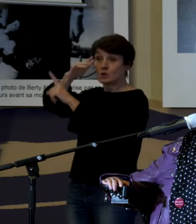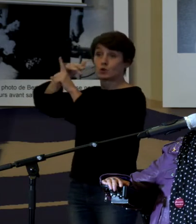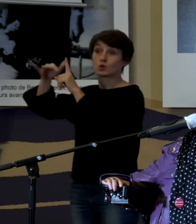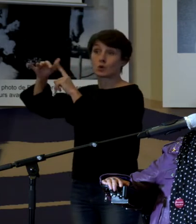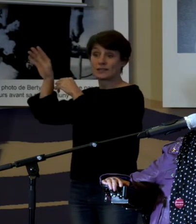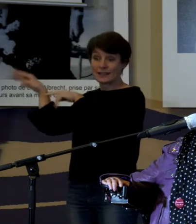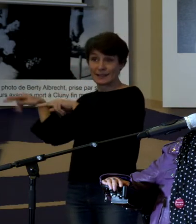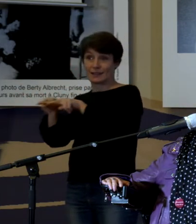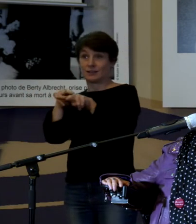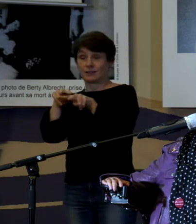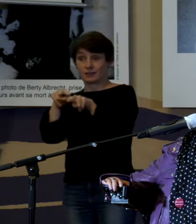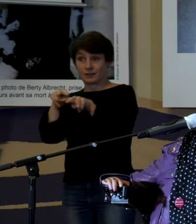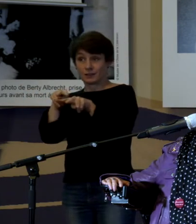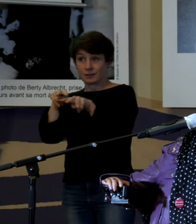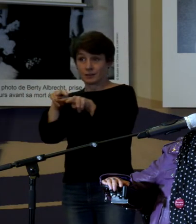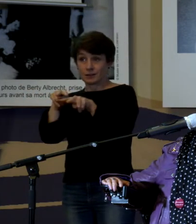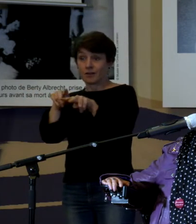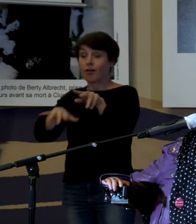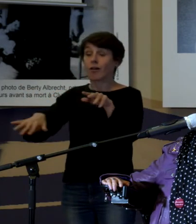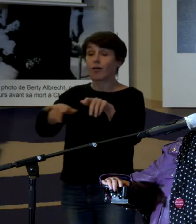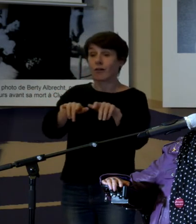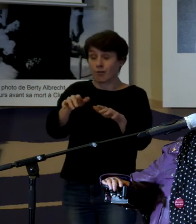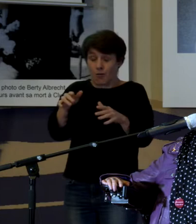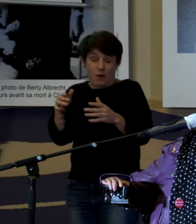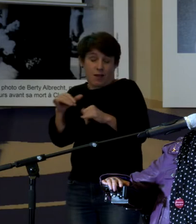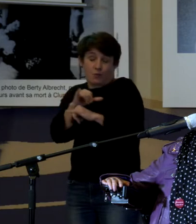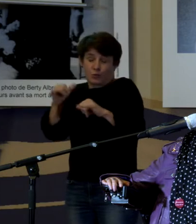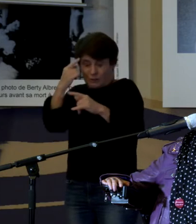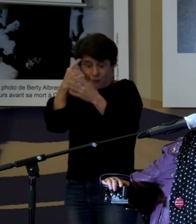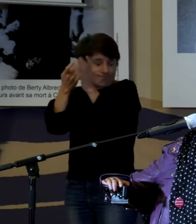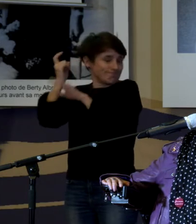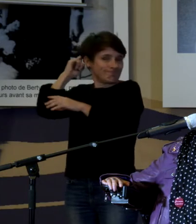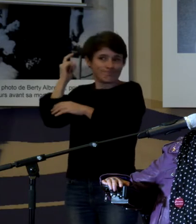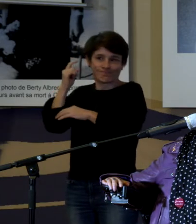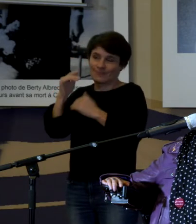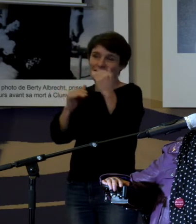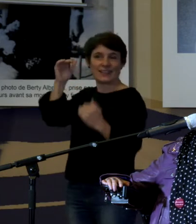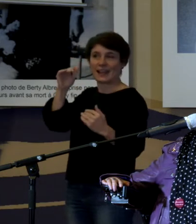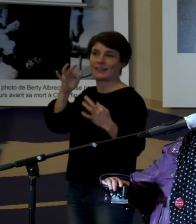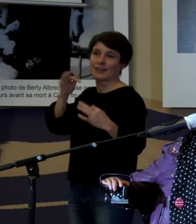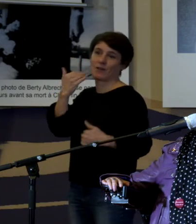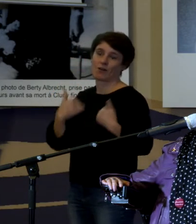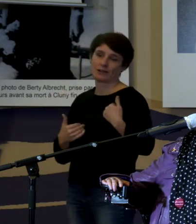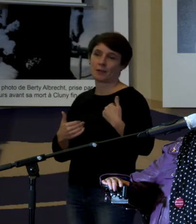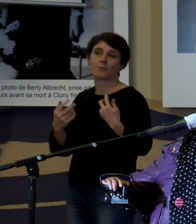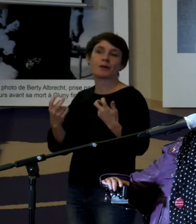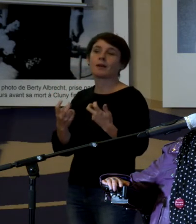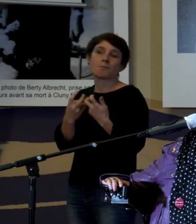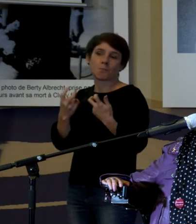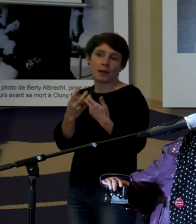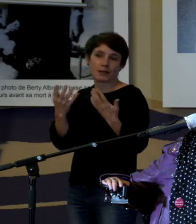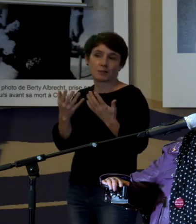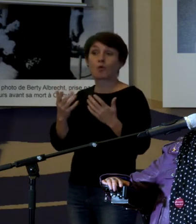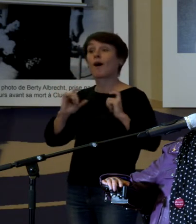est décuple hein, les inégalités liées au handicap. Ça, c'est quelque chose qu'on voit très bien, par exemple, dans l'accès à